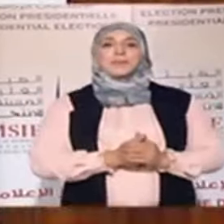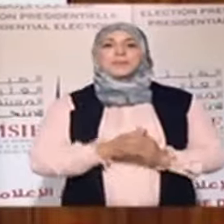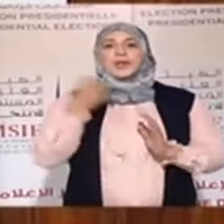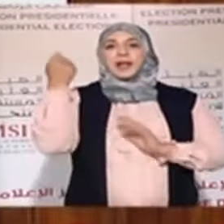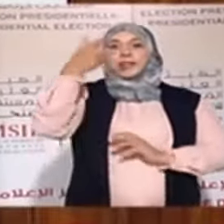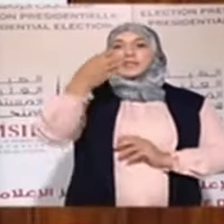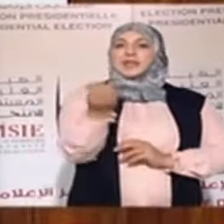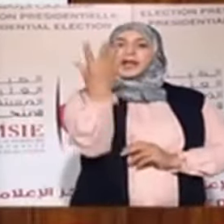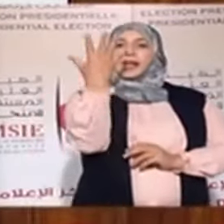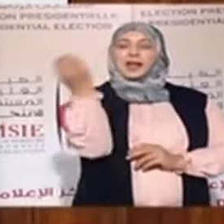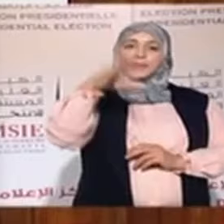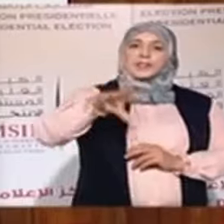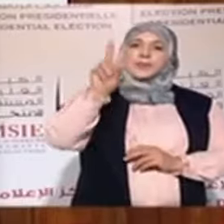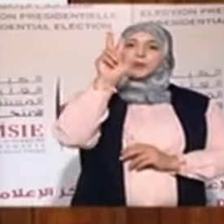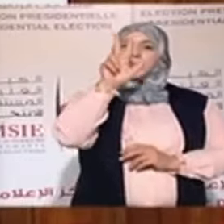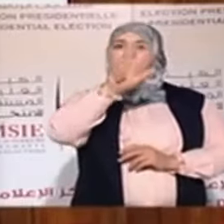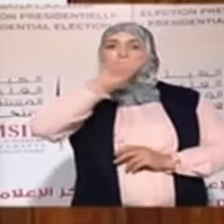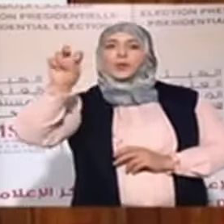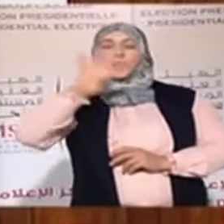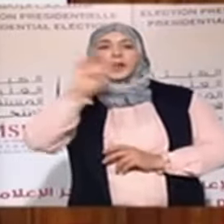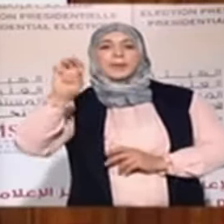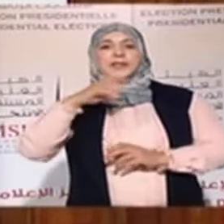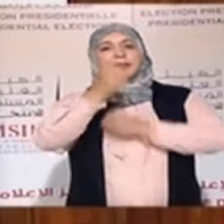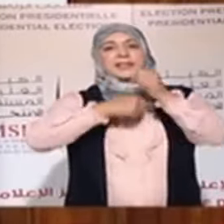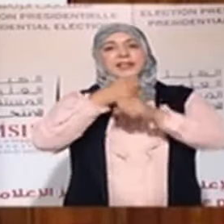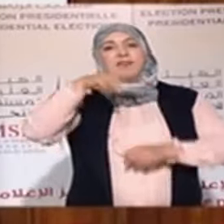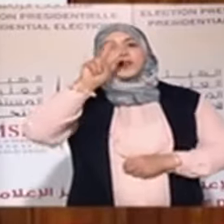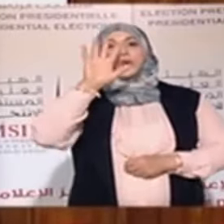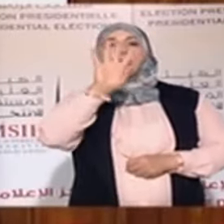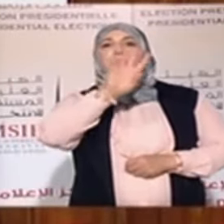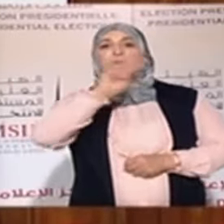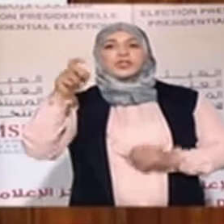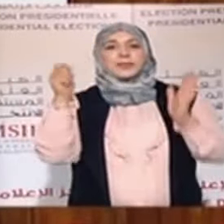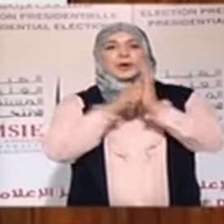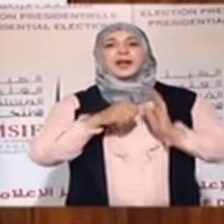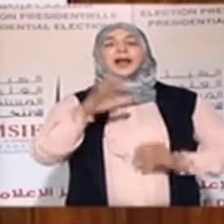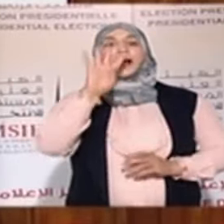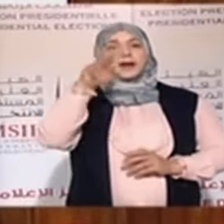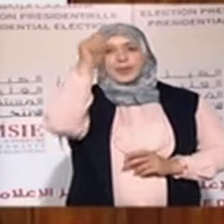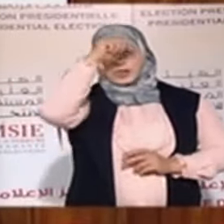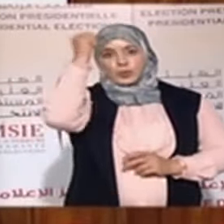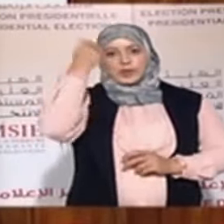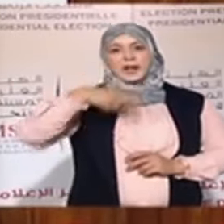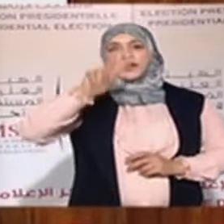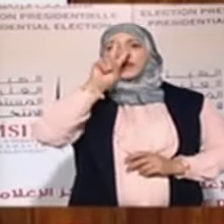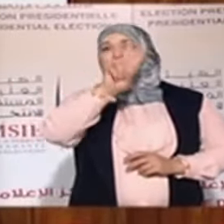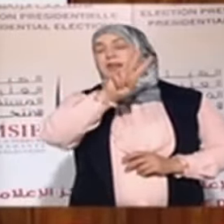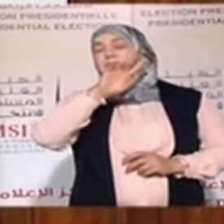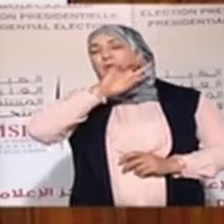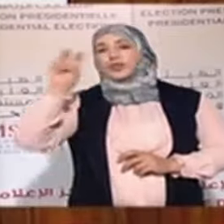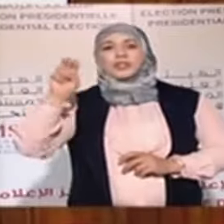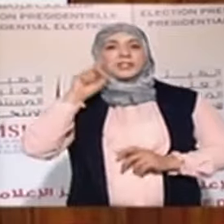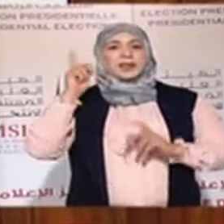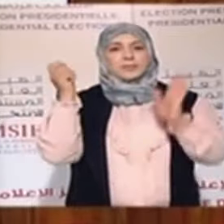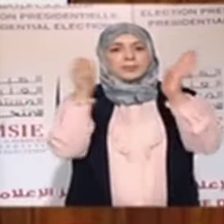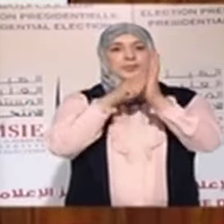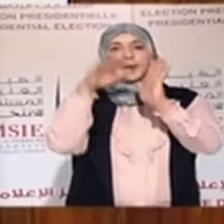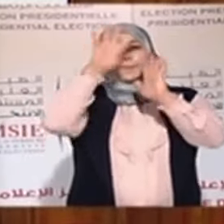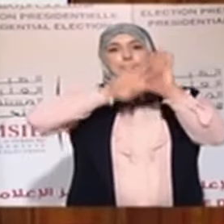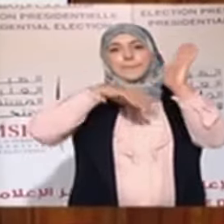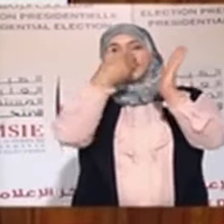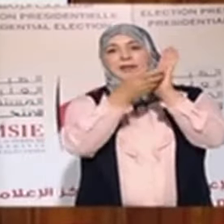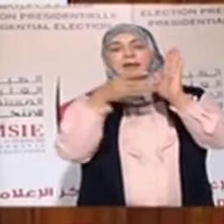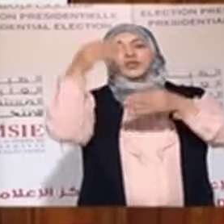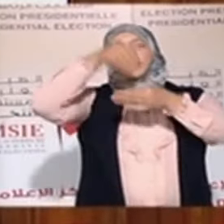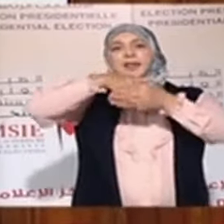عدد 543 لسنة 2024 المؤرخ في 4 جويلية 2024 والمتعلق برزنامة الانتخابات